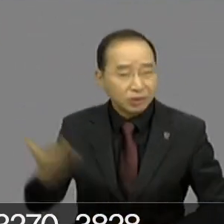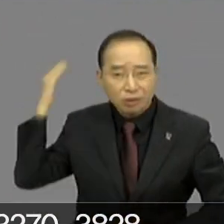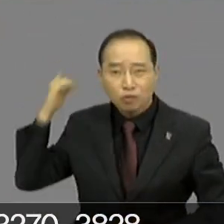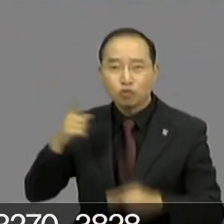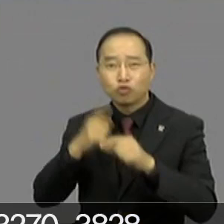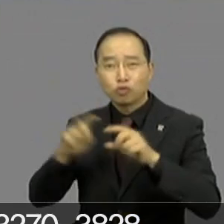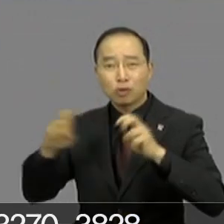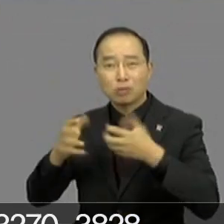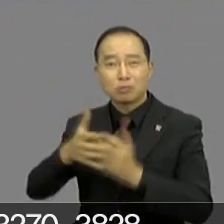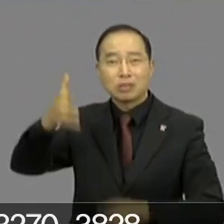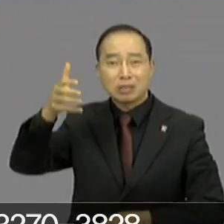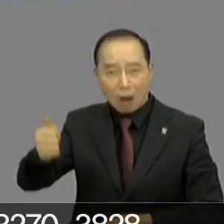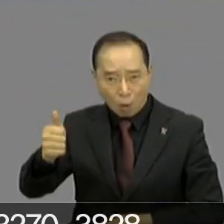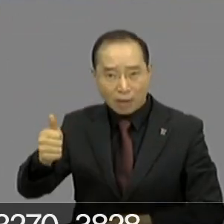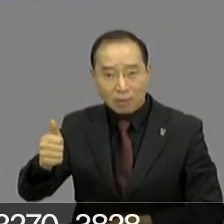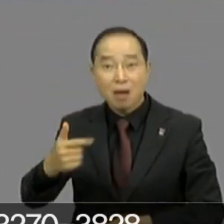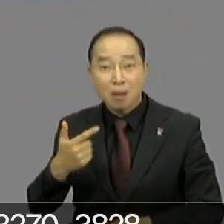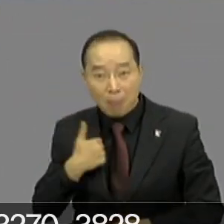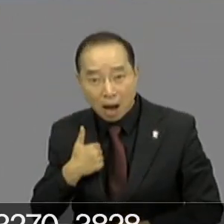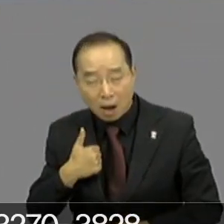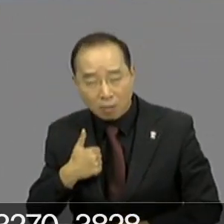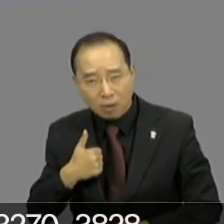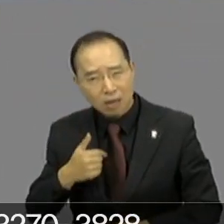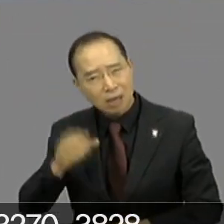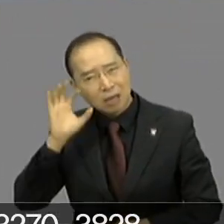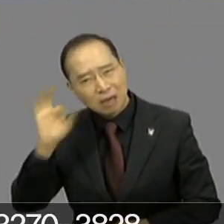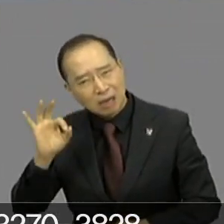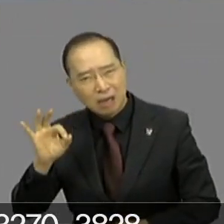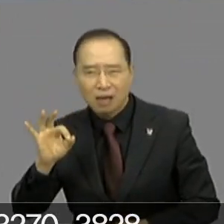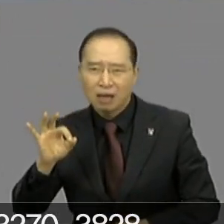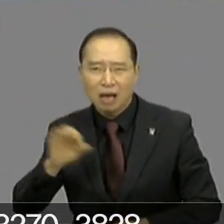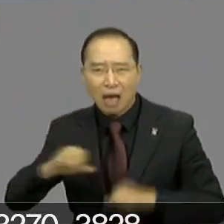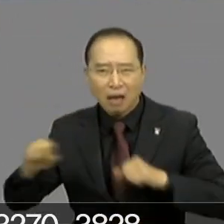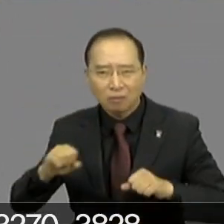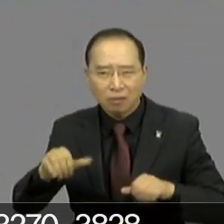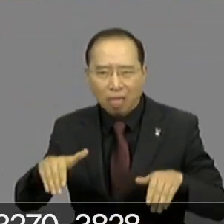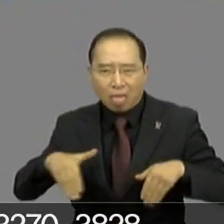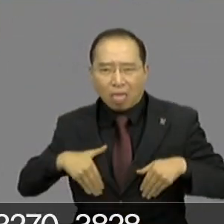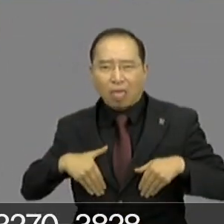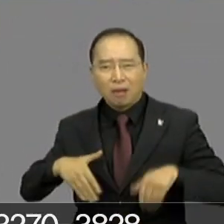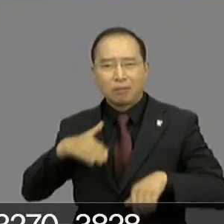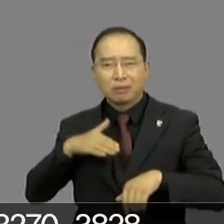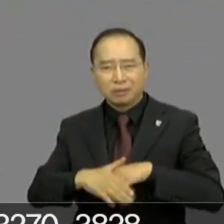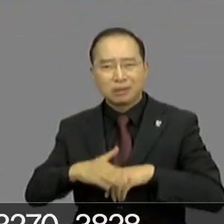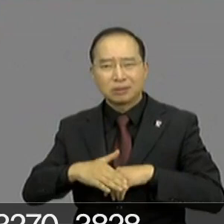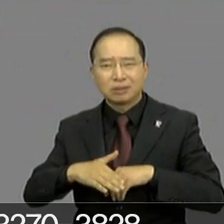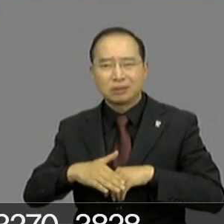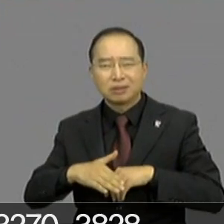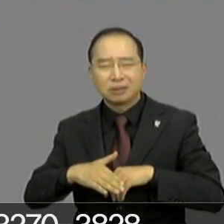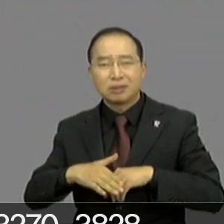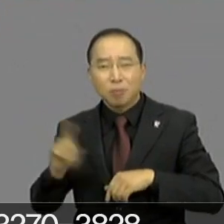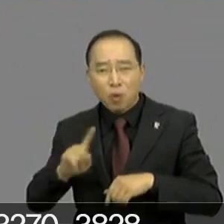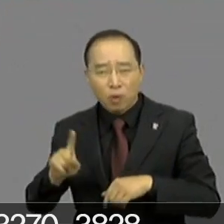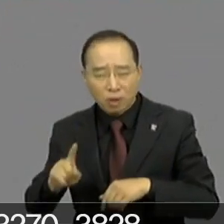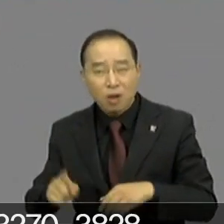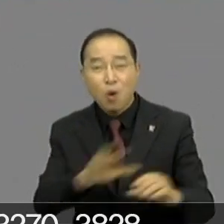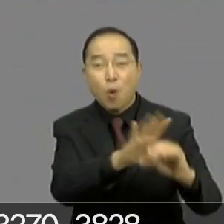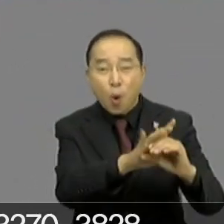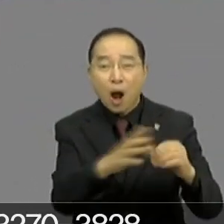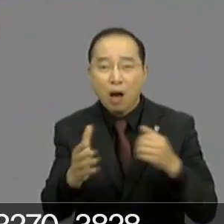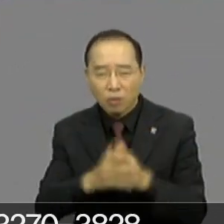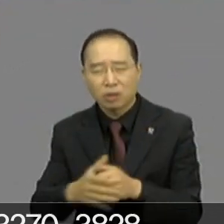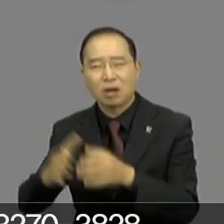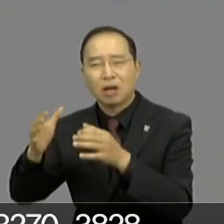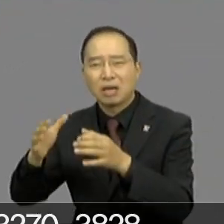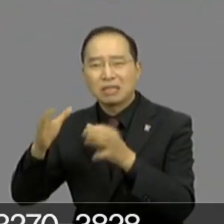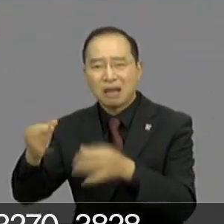출신으로 너무 사실 소극적으로 맞춰 흥남 게 부총리가 하듯이 너무 소극적인 대출 어 이런 부분만 있다